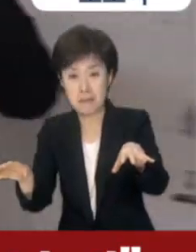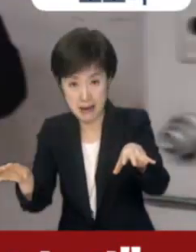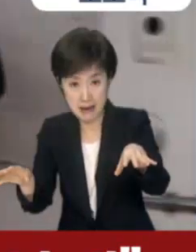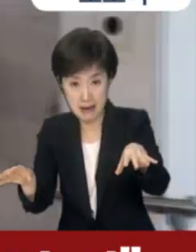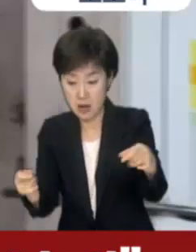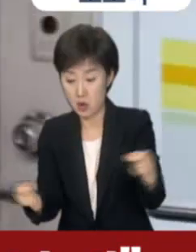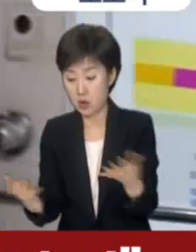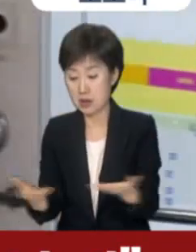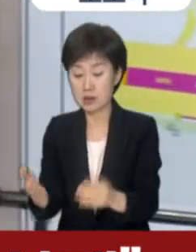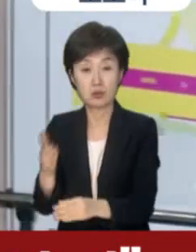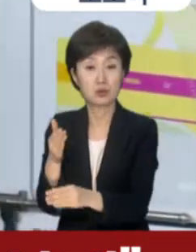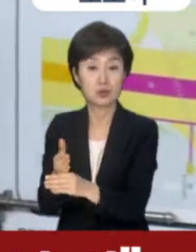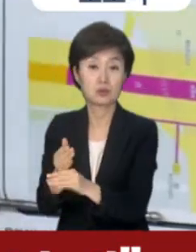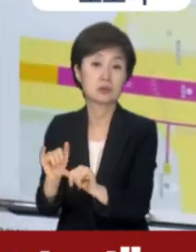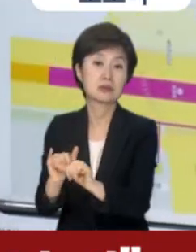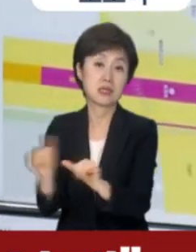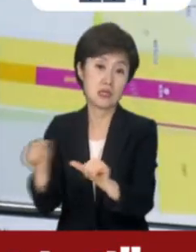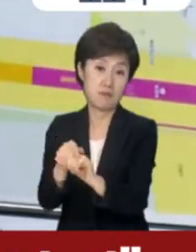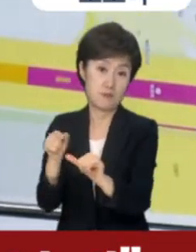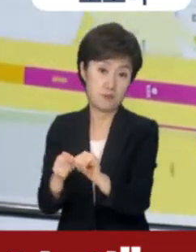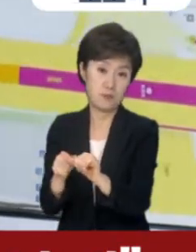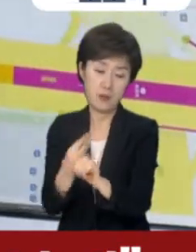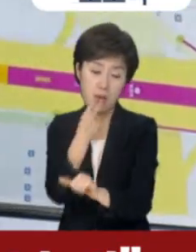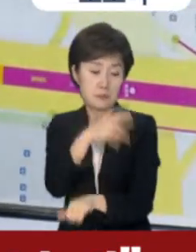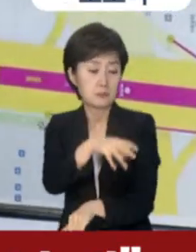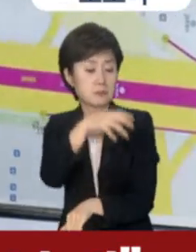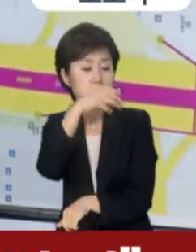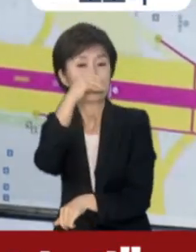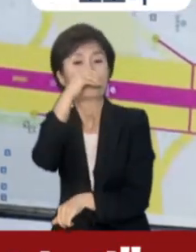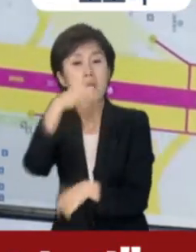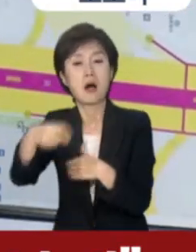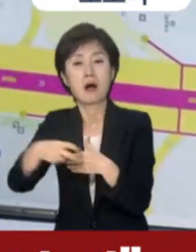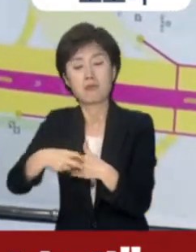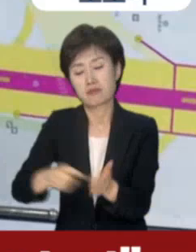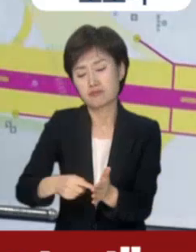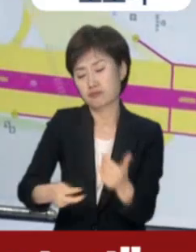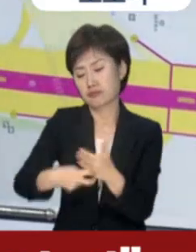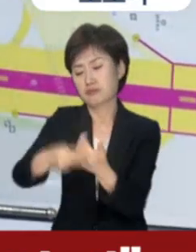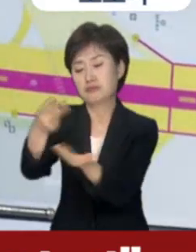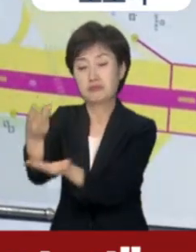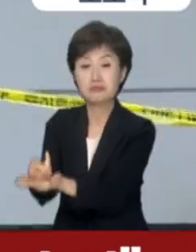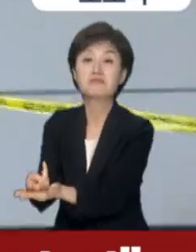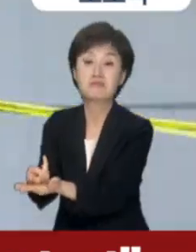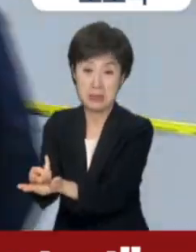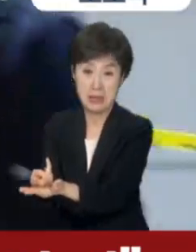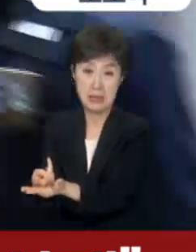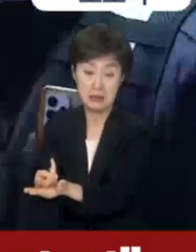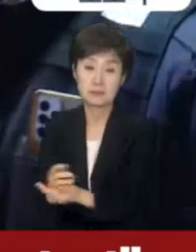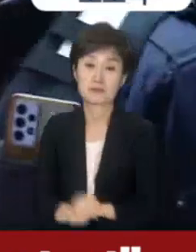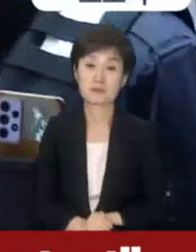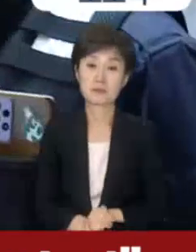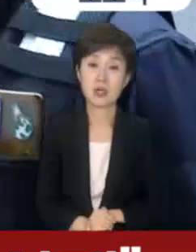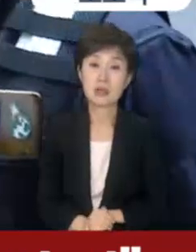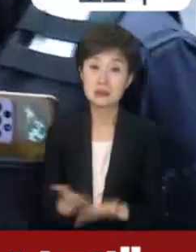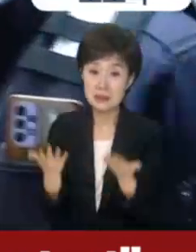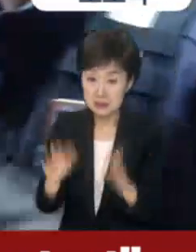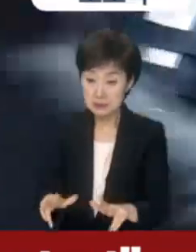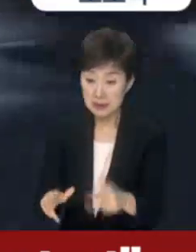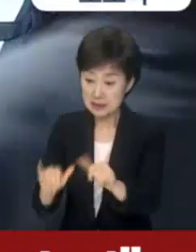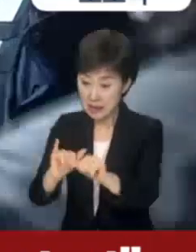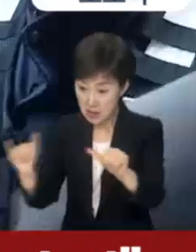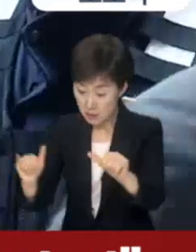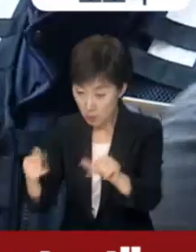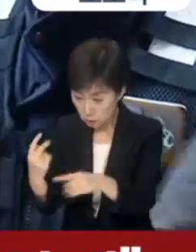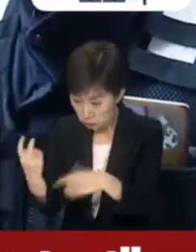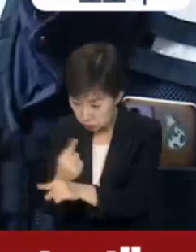사고로 인근에서 작업 중이던 작업자 5명이 가스를 흡입해서 병원으로 이송됐습니다. 서울교통공사 측은 현재까지